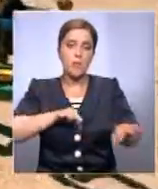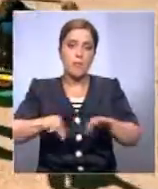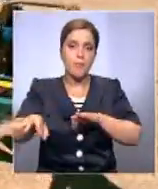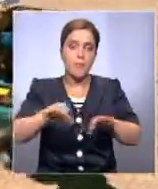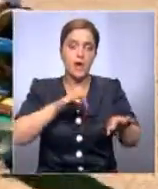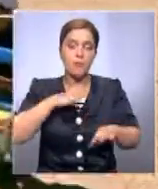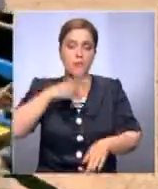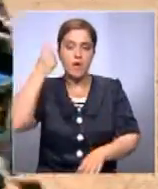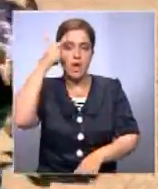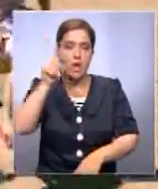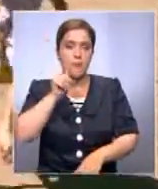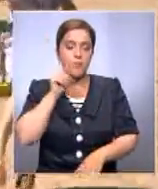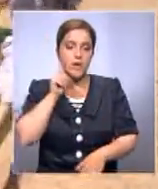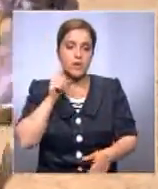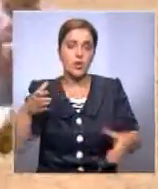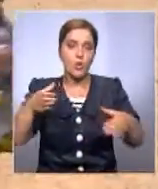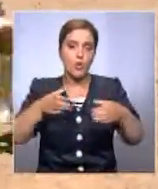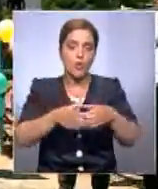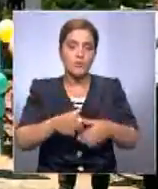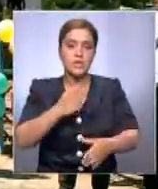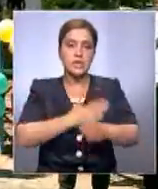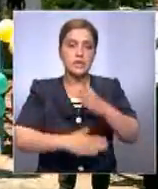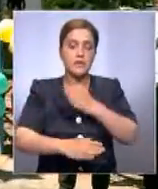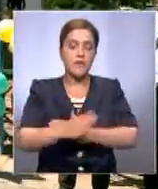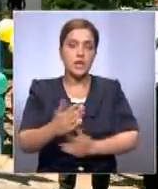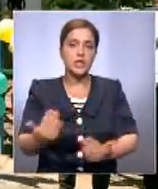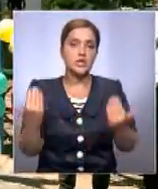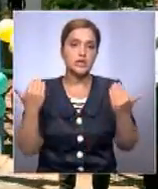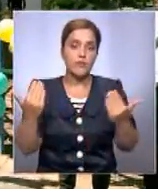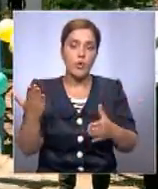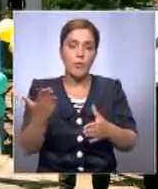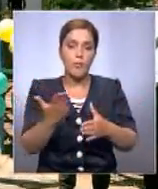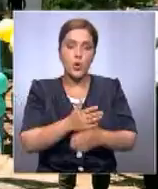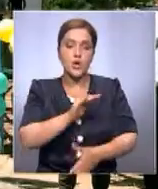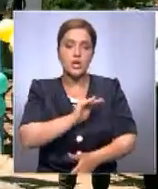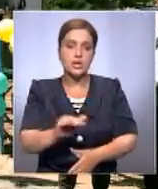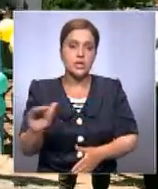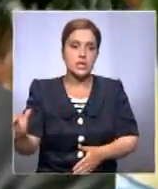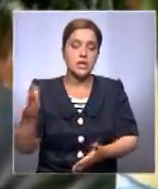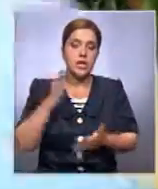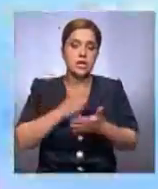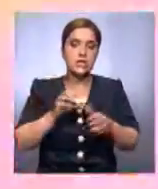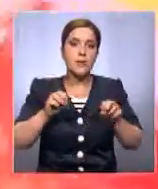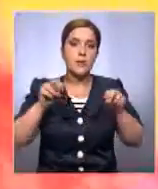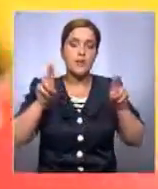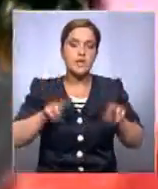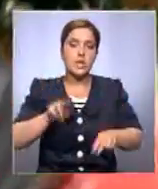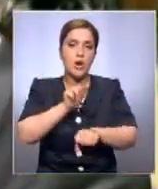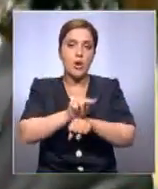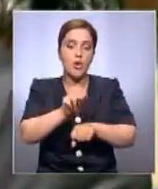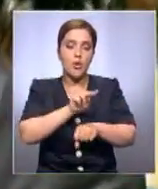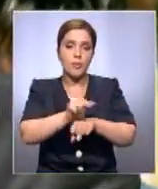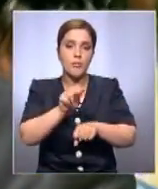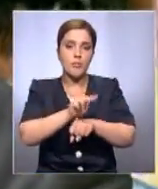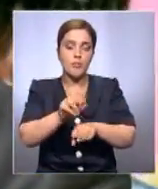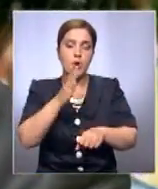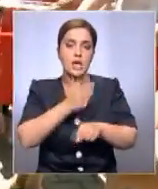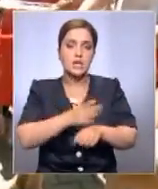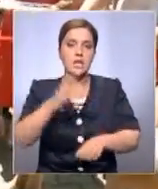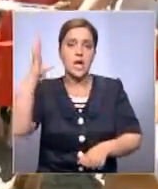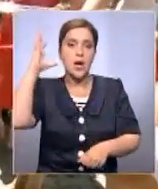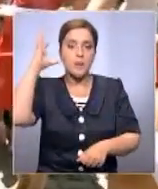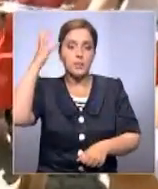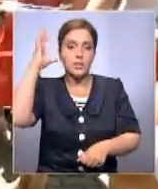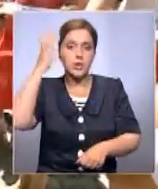идеей молодежного общества инвалидов. Сегодня здесь помощь больным детям оказывают обученные инструкторы, высококвалифицированные психологи